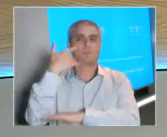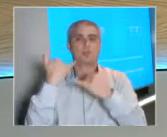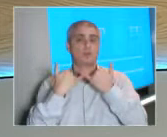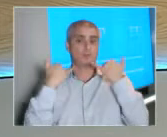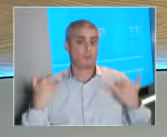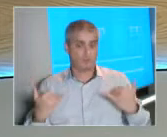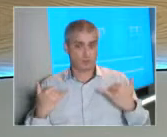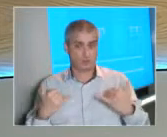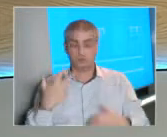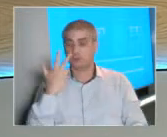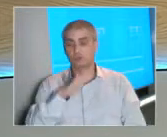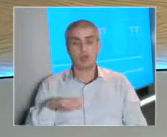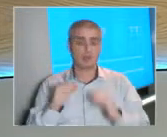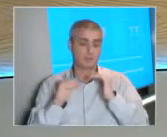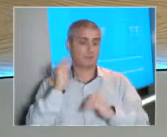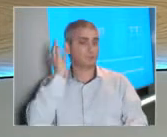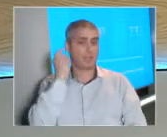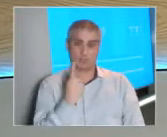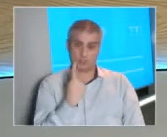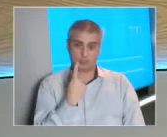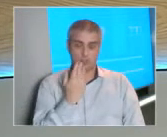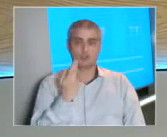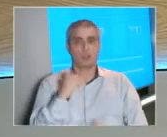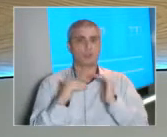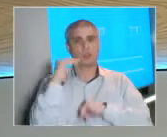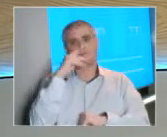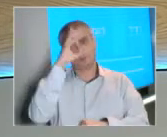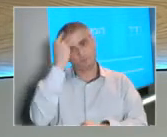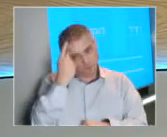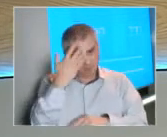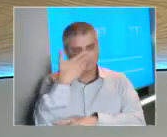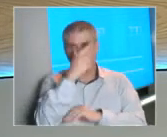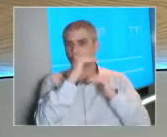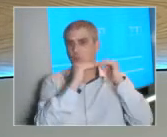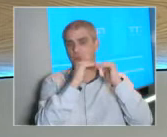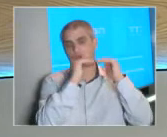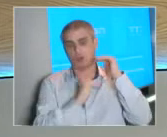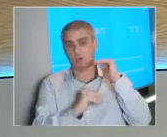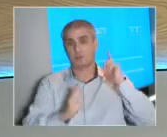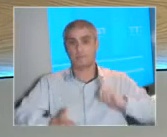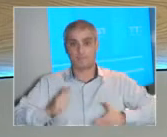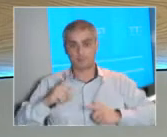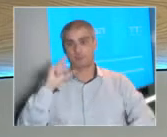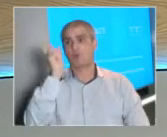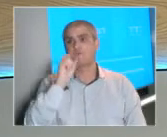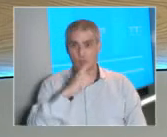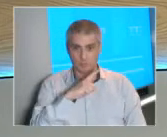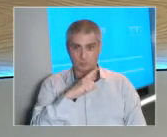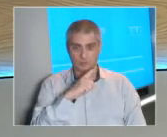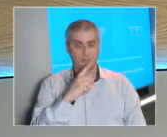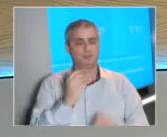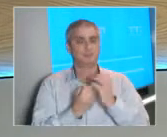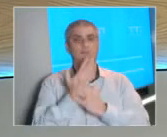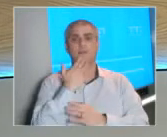המפותחות. 3 ילדים בממוצע לאישה, גבוה בכמעט ילד מהמדינות המדורגות אחריה, מקסיקו וטורקיה.